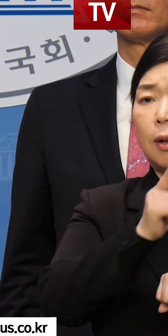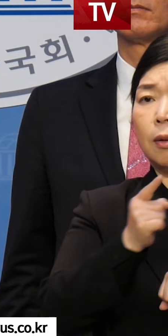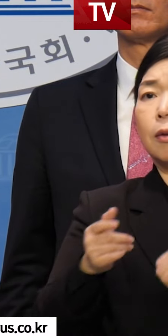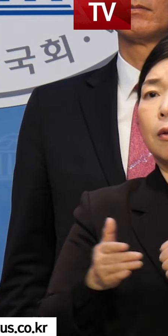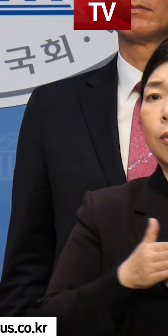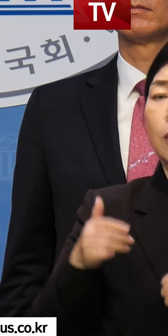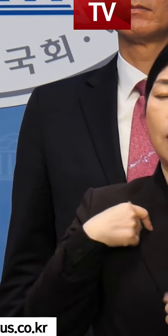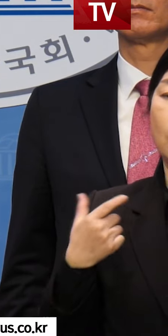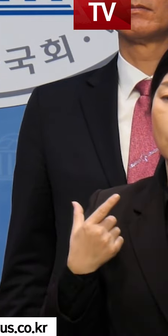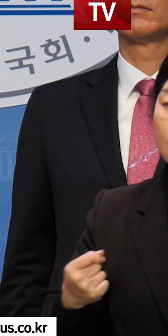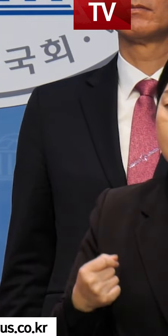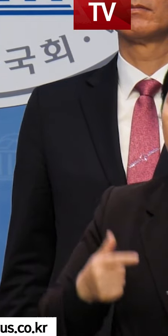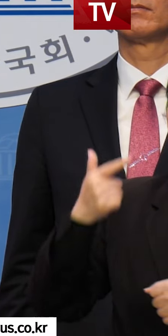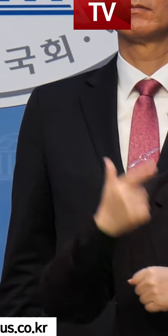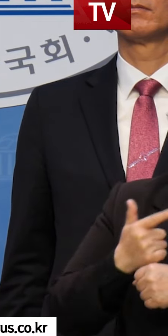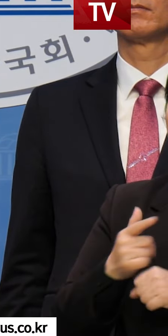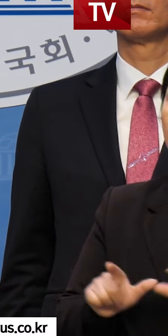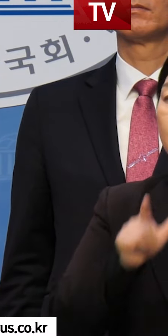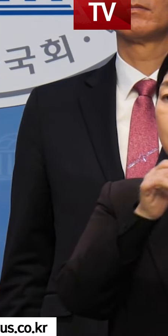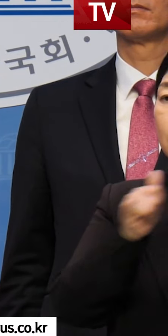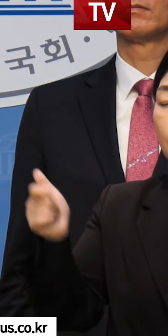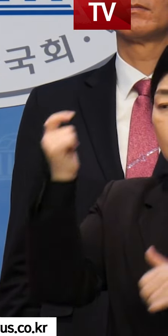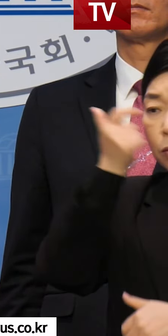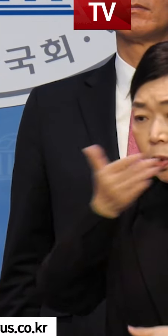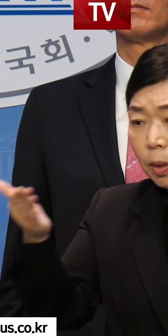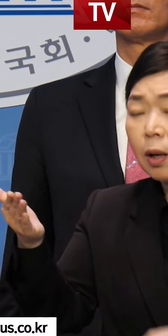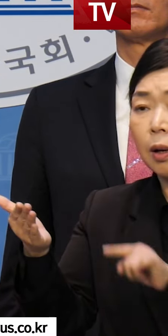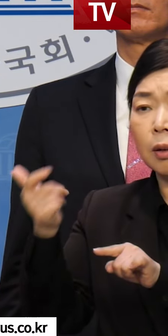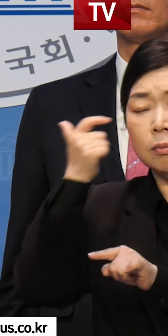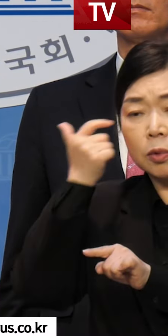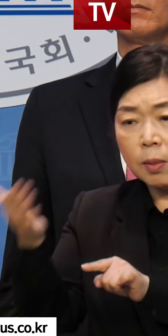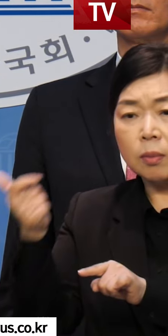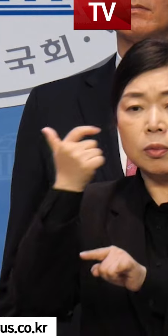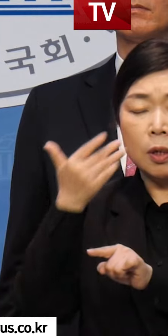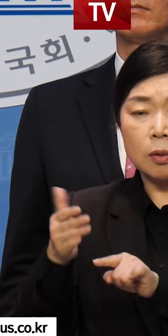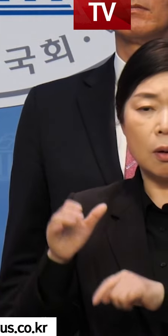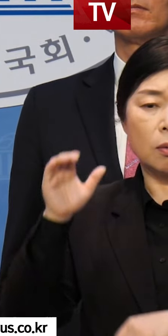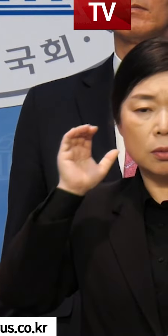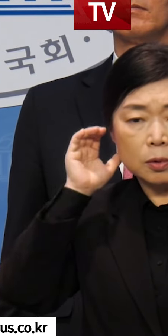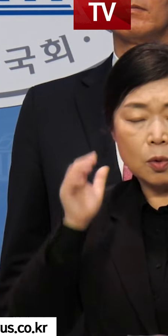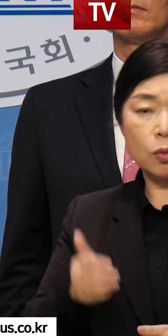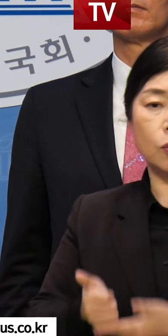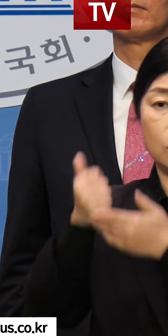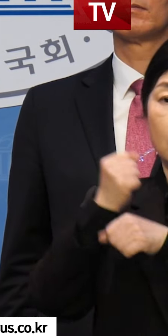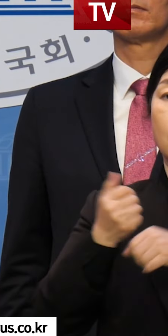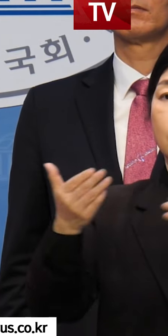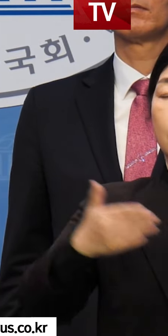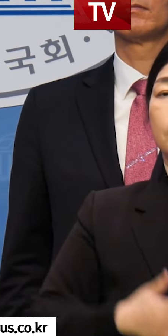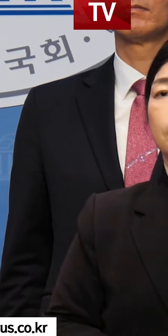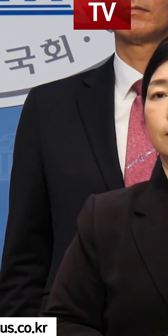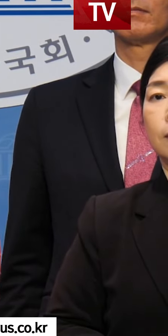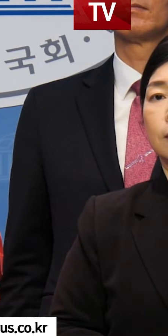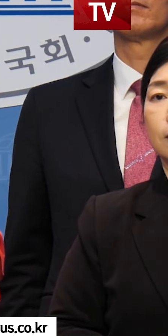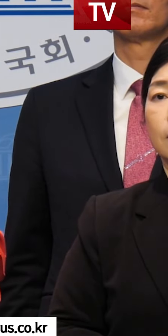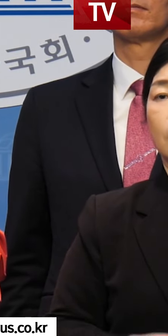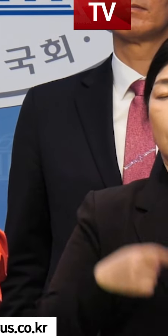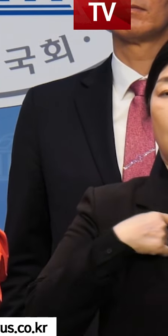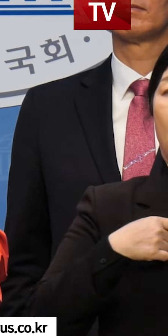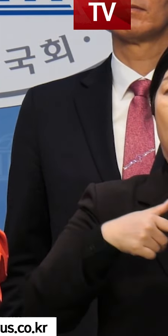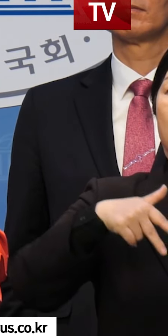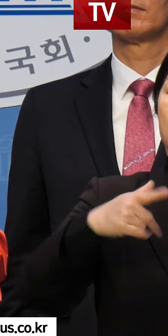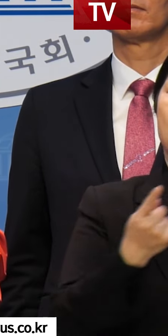남양주 시민의 의견을 소중히 듣고 존중할 것입니다. 저